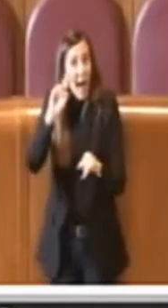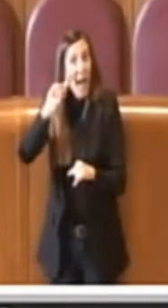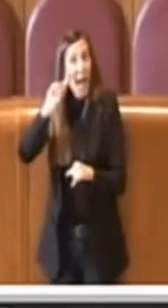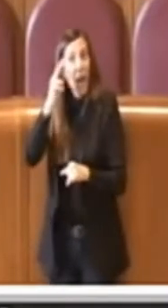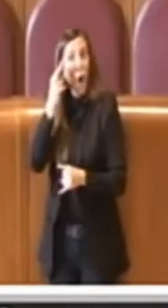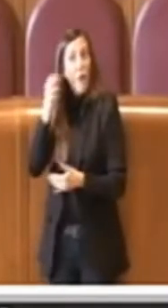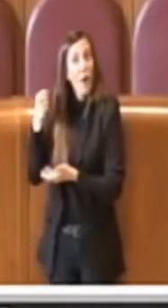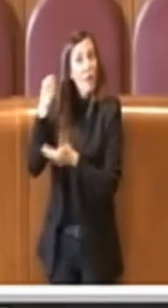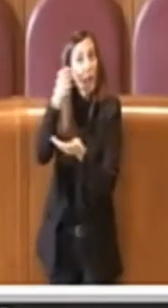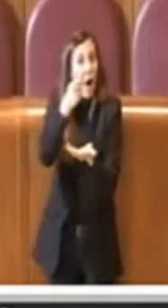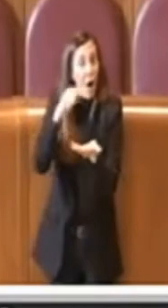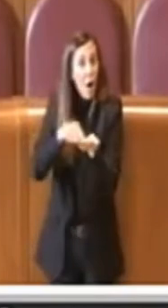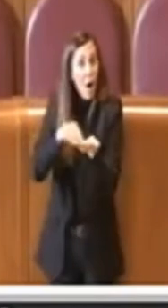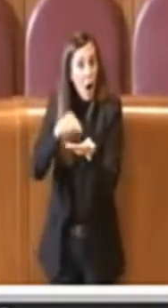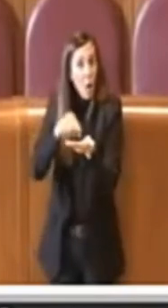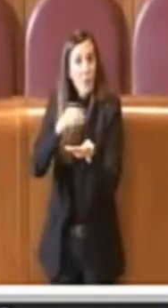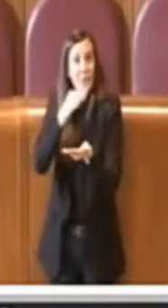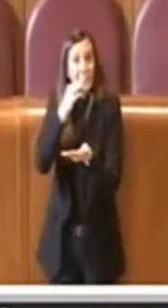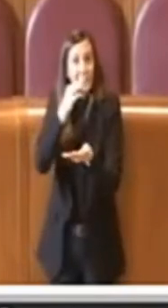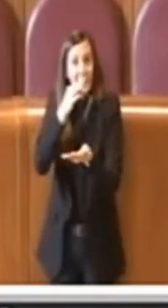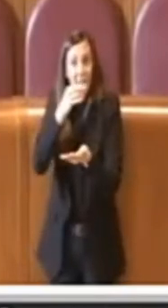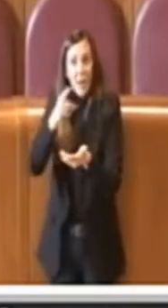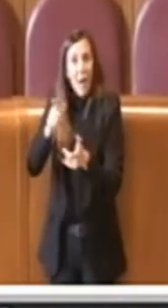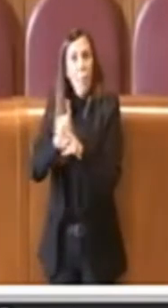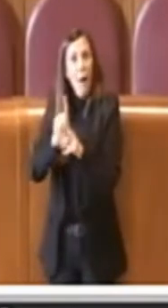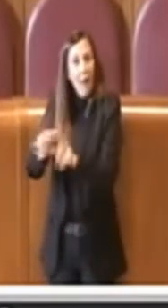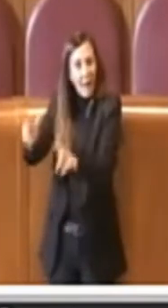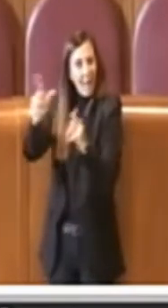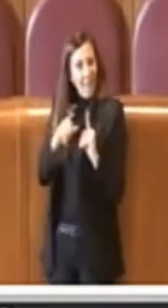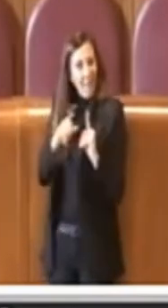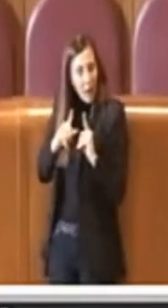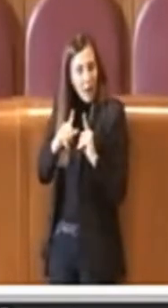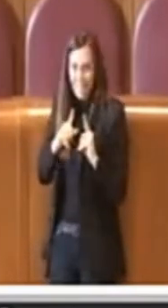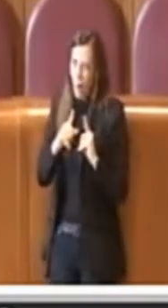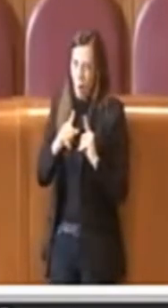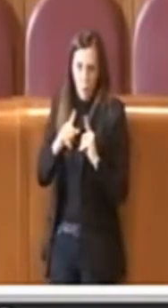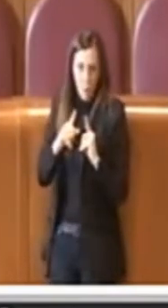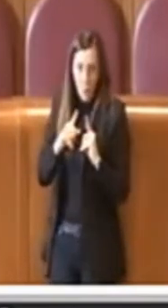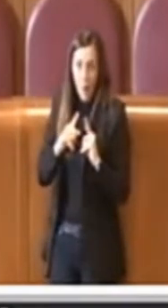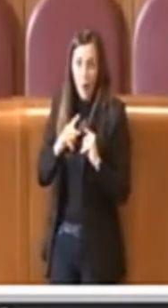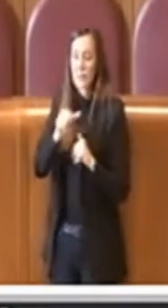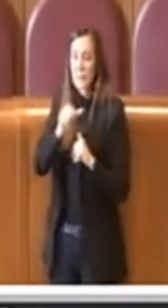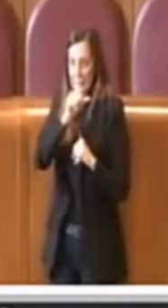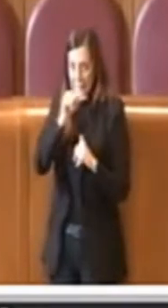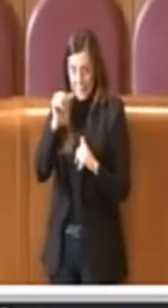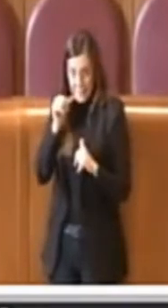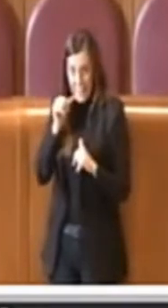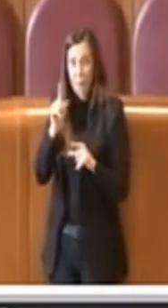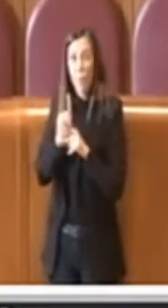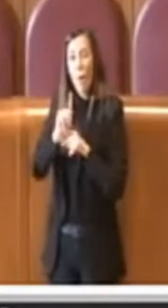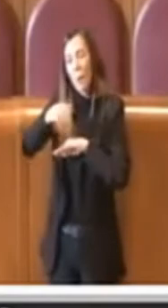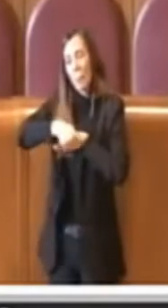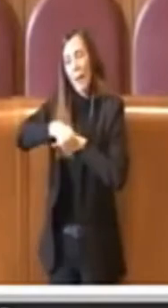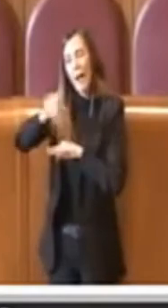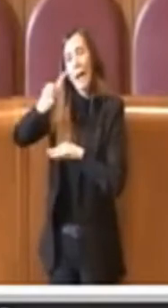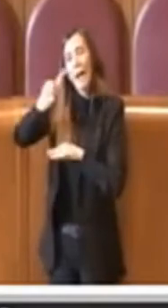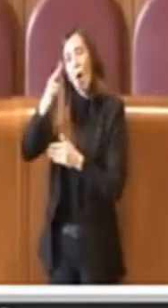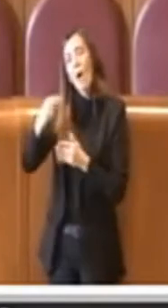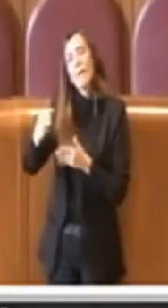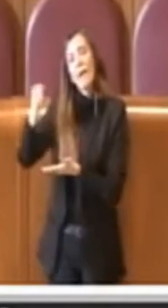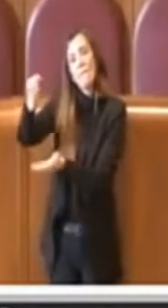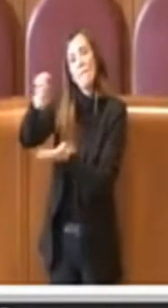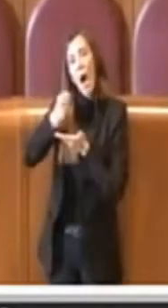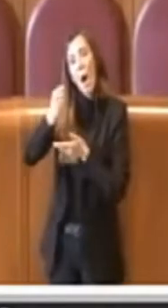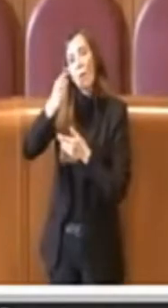cielo, una buona parte andrà anche restituita e quindi vanno spesi bene, vanno investiti. E quale migliore investimento di